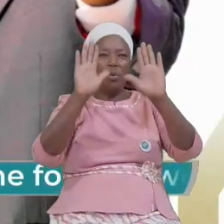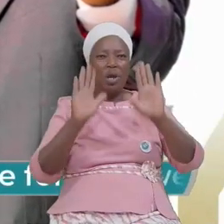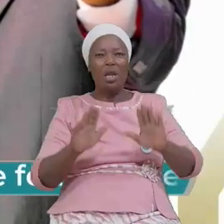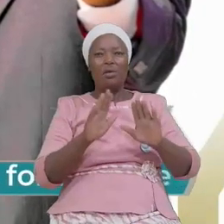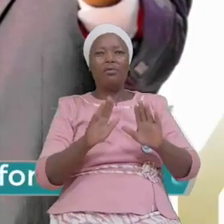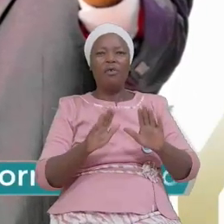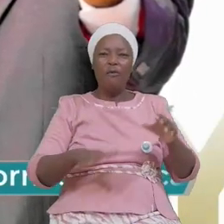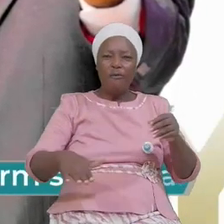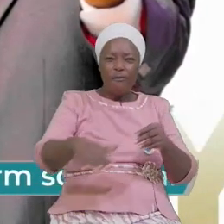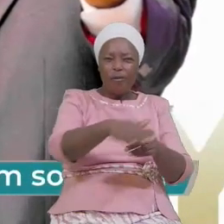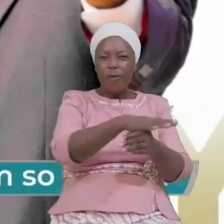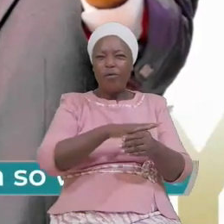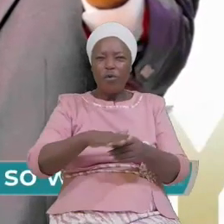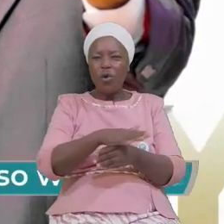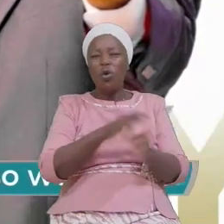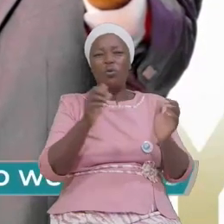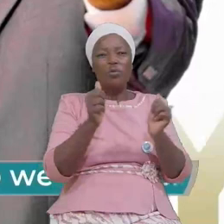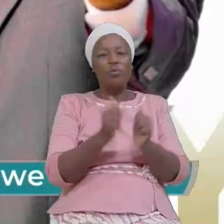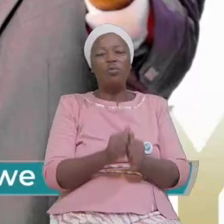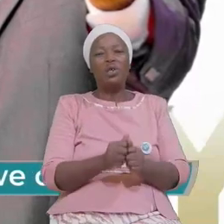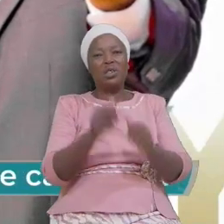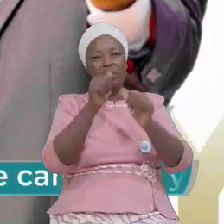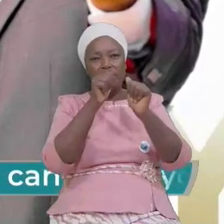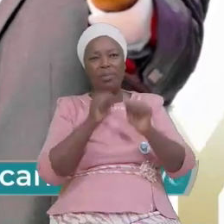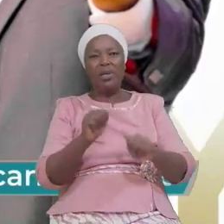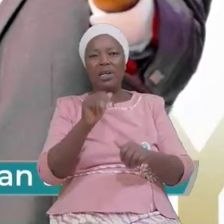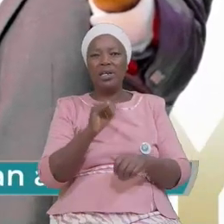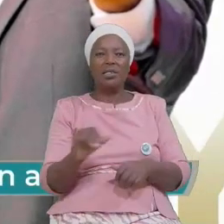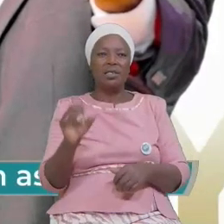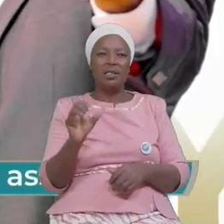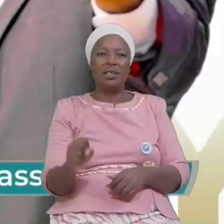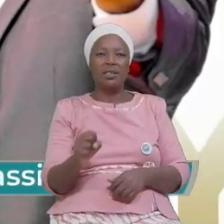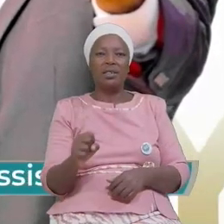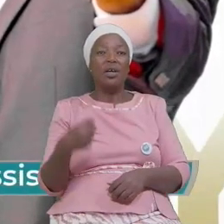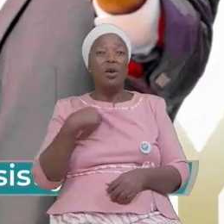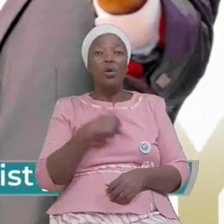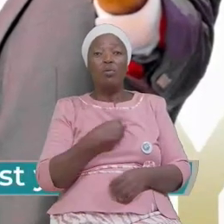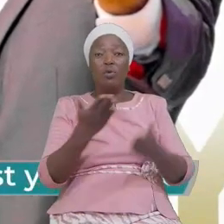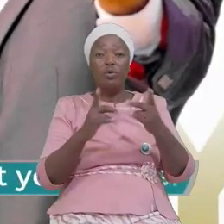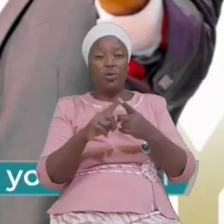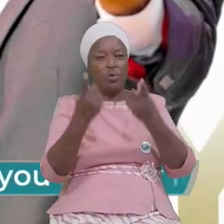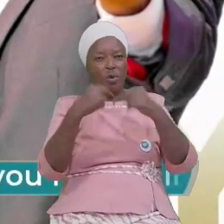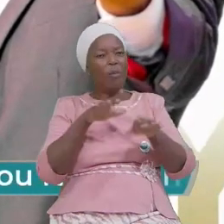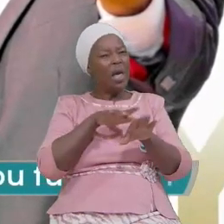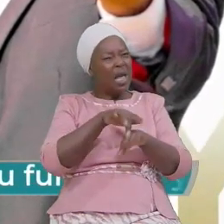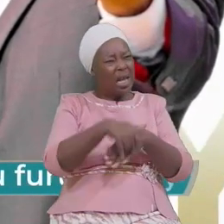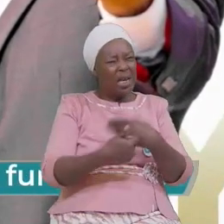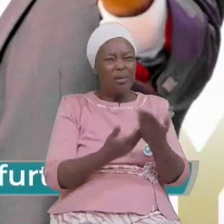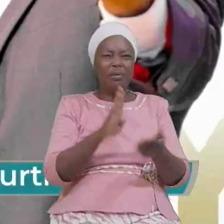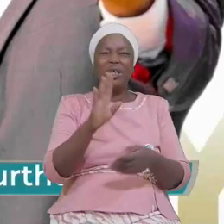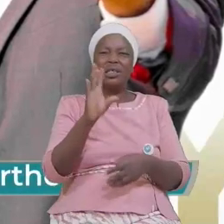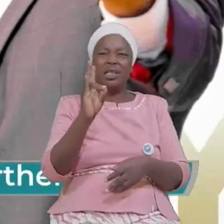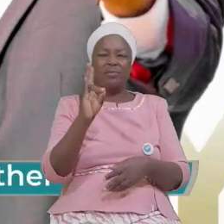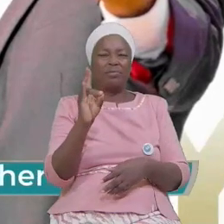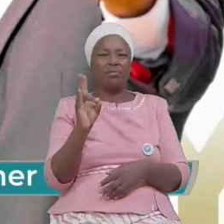merveilleux, tout rempli de bénédictions. Soyez là très tôt, le matin à